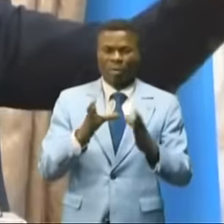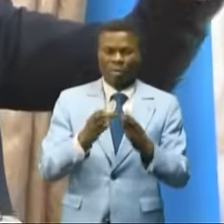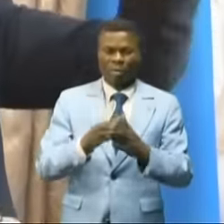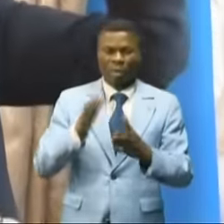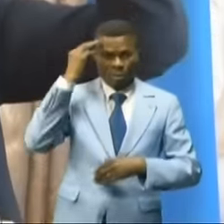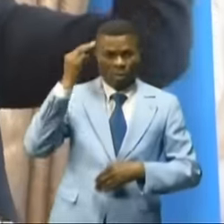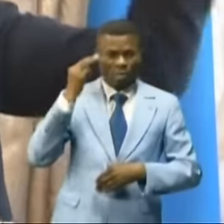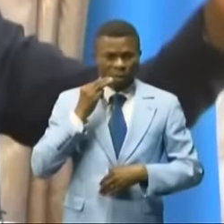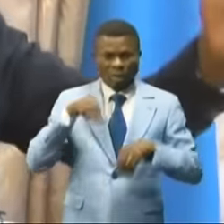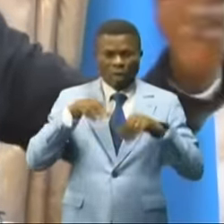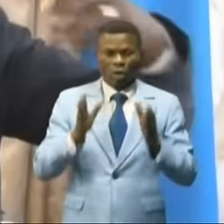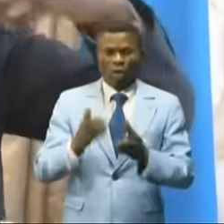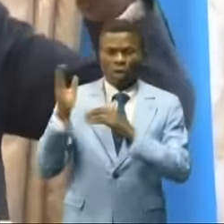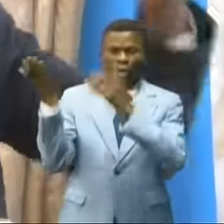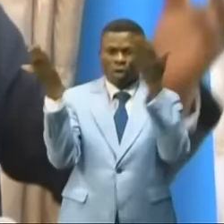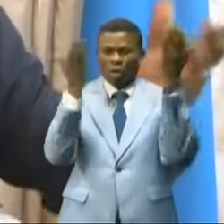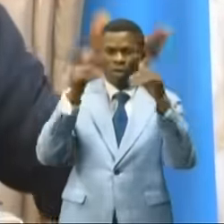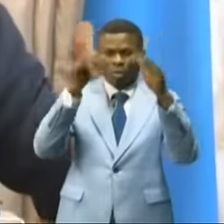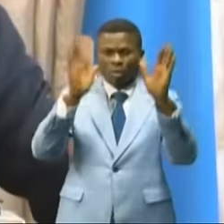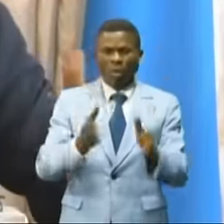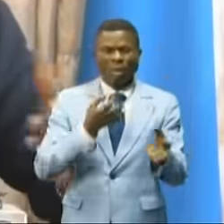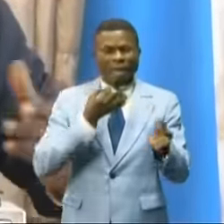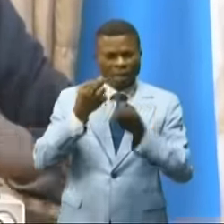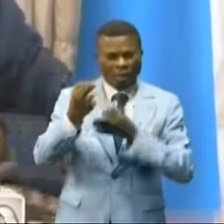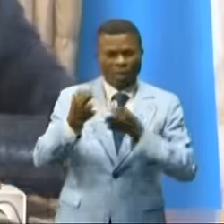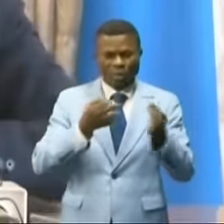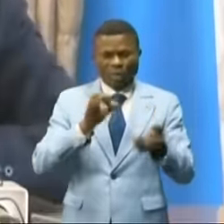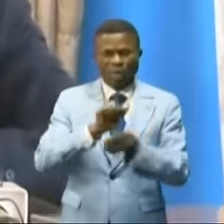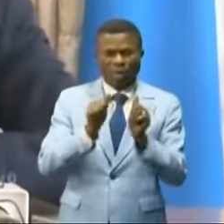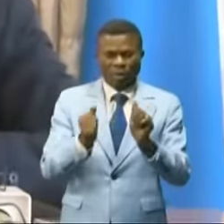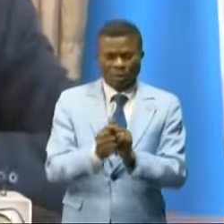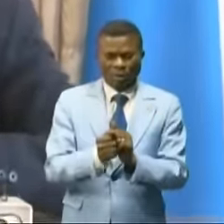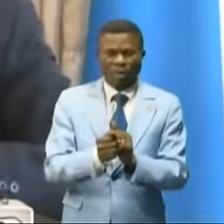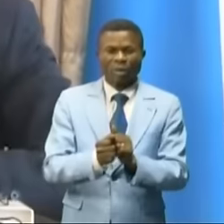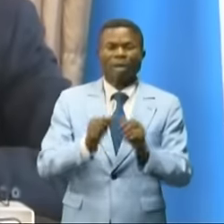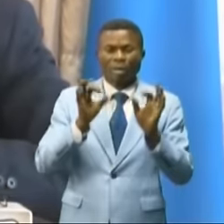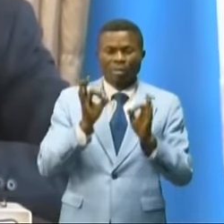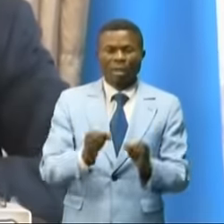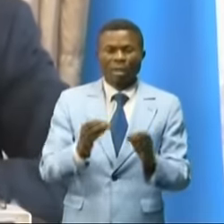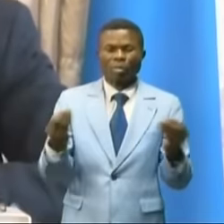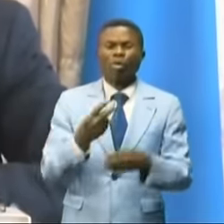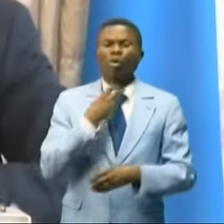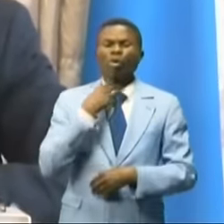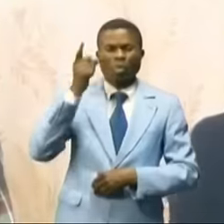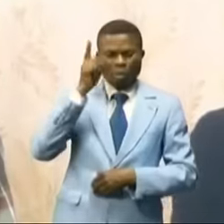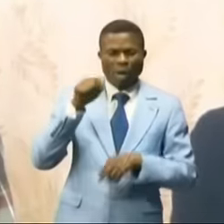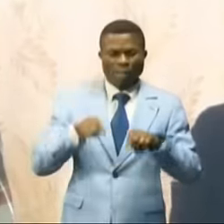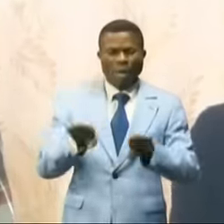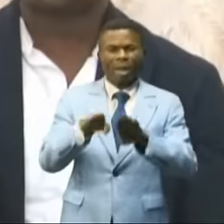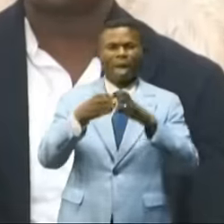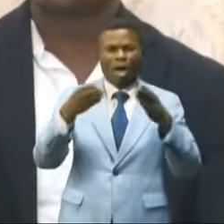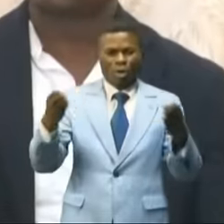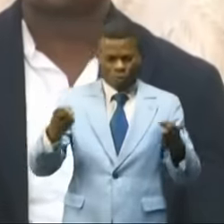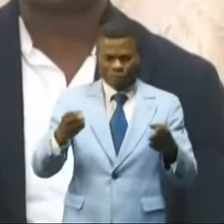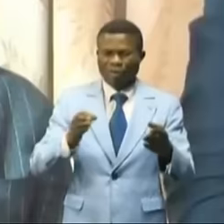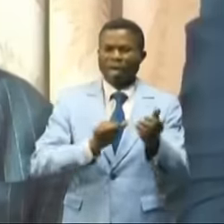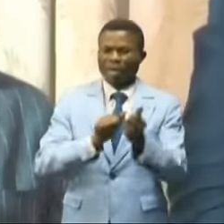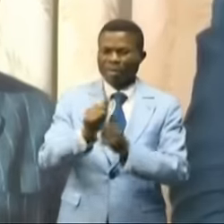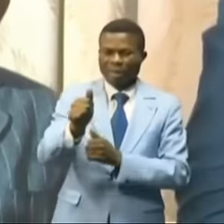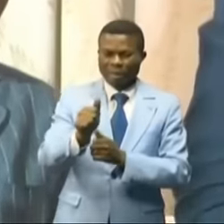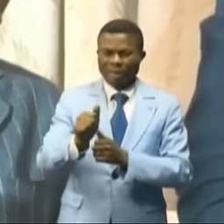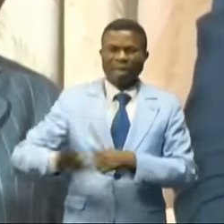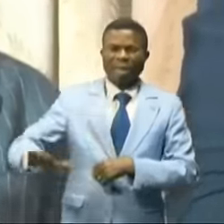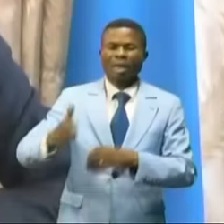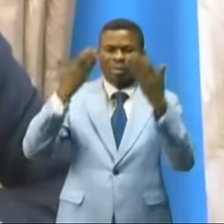ministre congolais du commerce extérieur a expliqué dans le détail les raisons d'interdiction d'importation de certains produits sur le